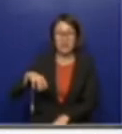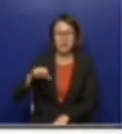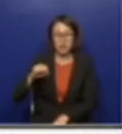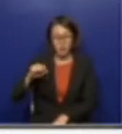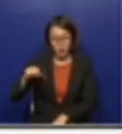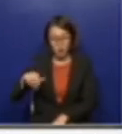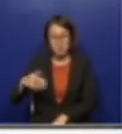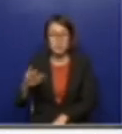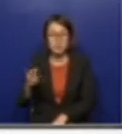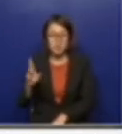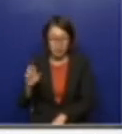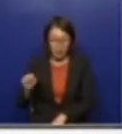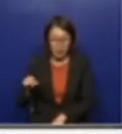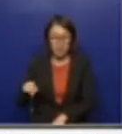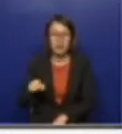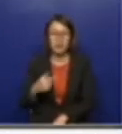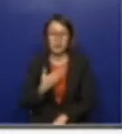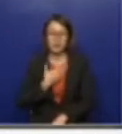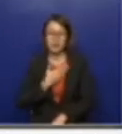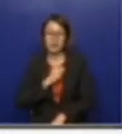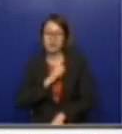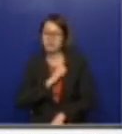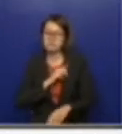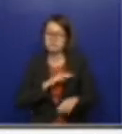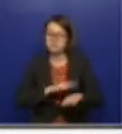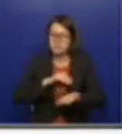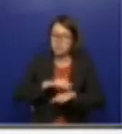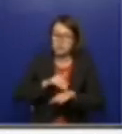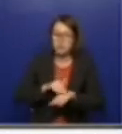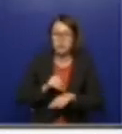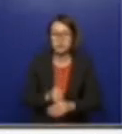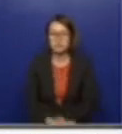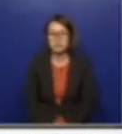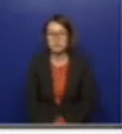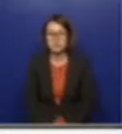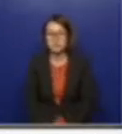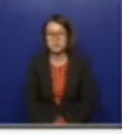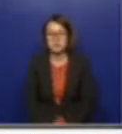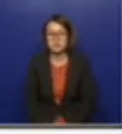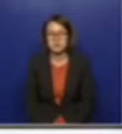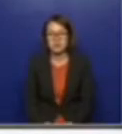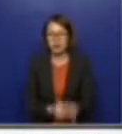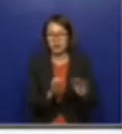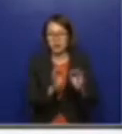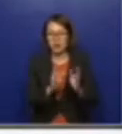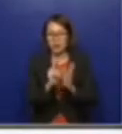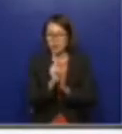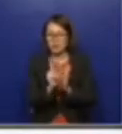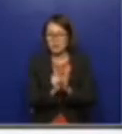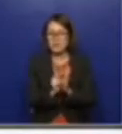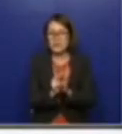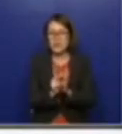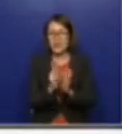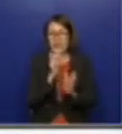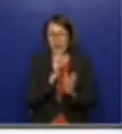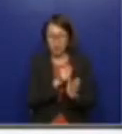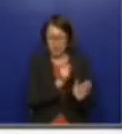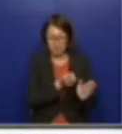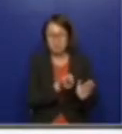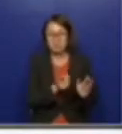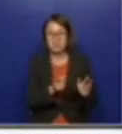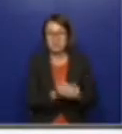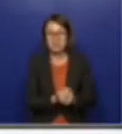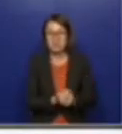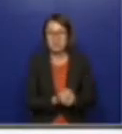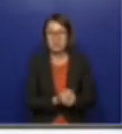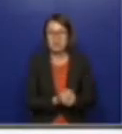องไปเชิญชวนแต่ประเด็นหนึ่งในการเชิญชวนนะครับร่างเดิมกฎหมายเดิมที่เรามีอยู่เนี่ยเรา